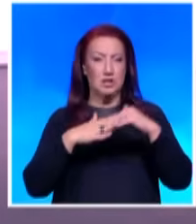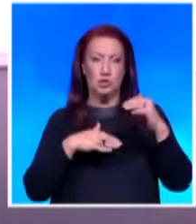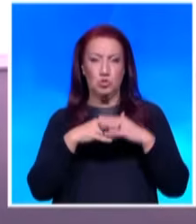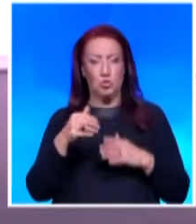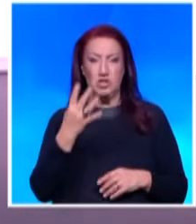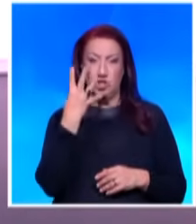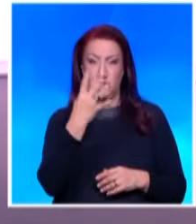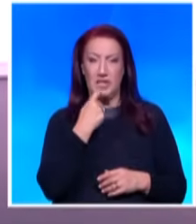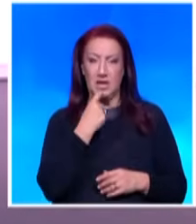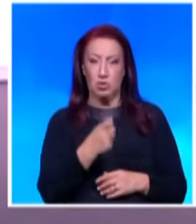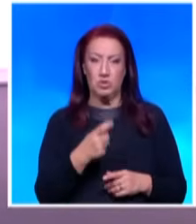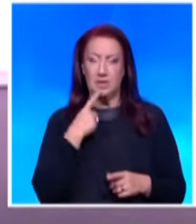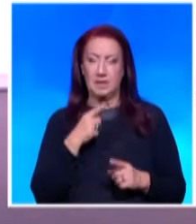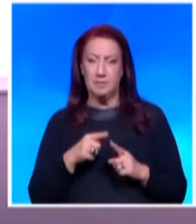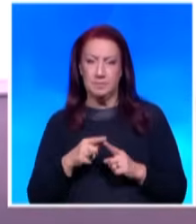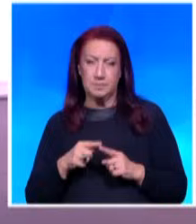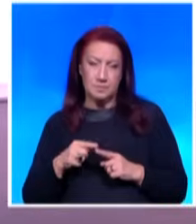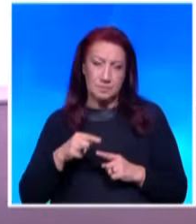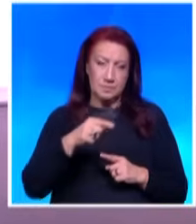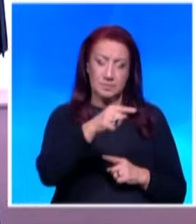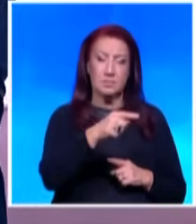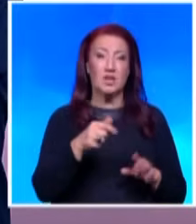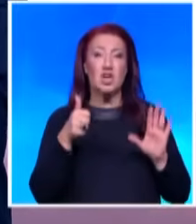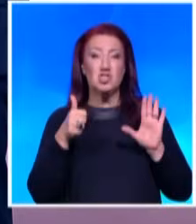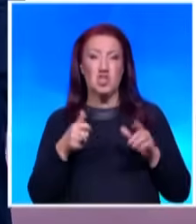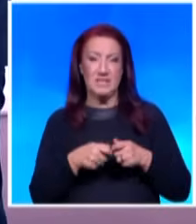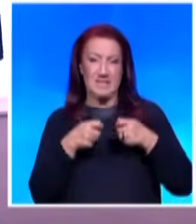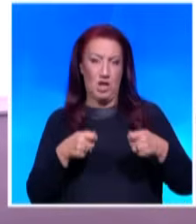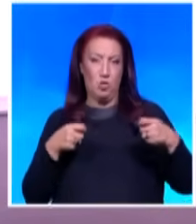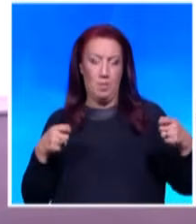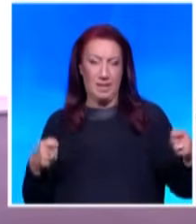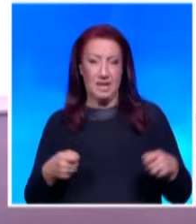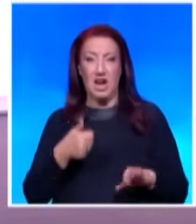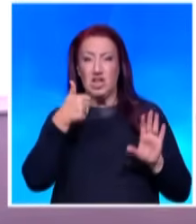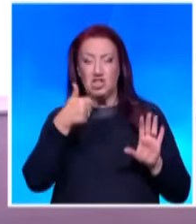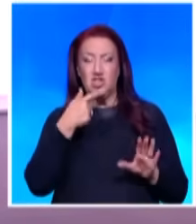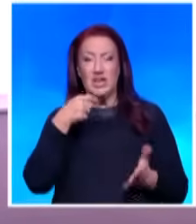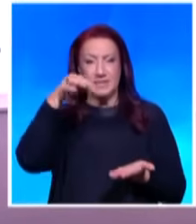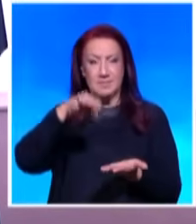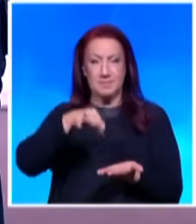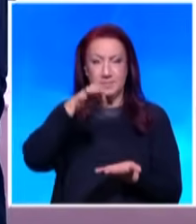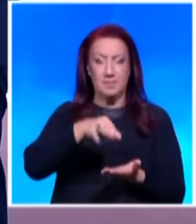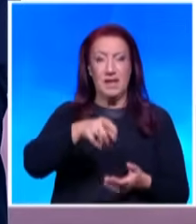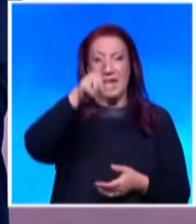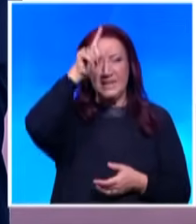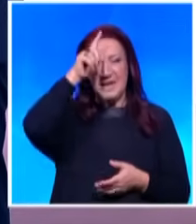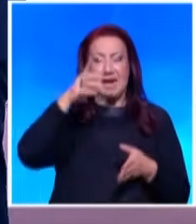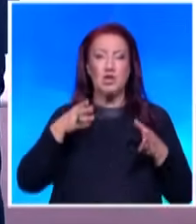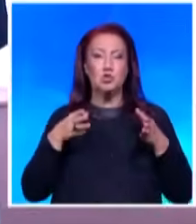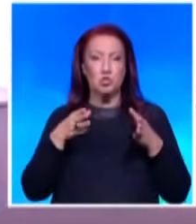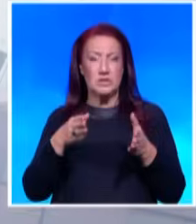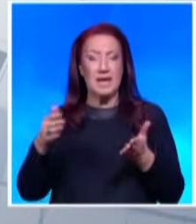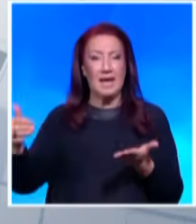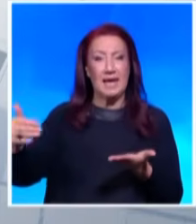дълъг 6 км и обхваща 6 метростанции от Цариградско шосе през Слатина до квартал